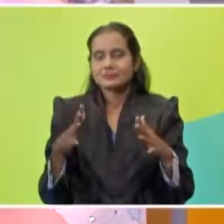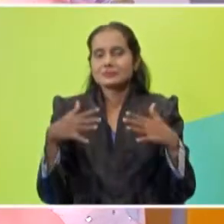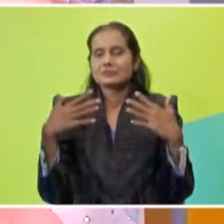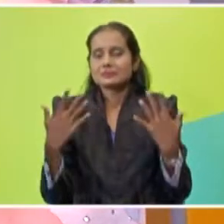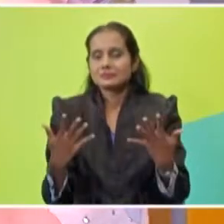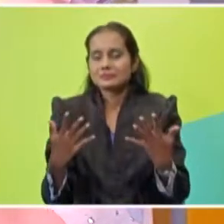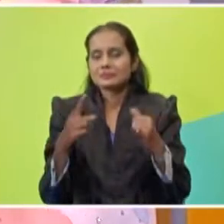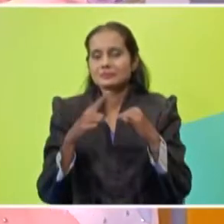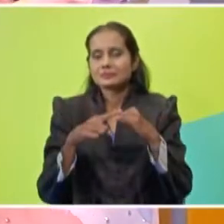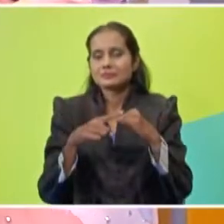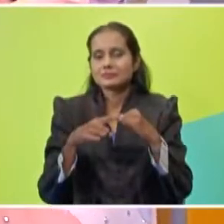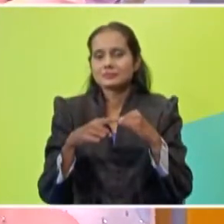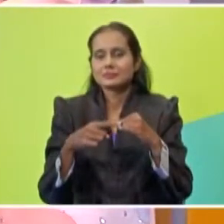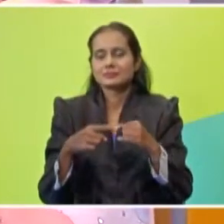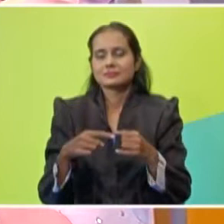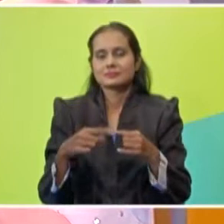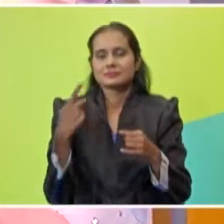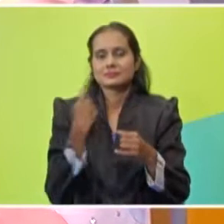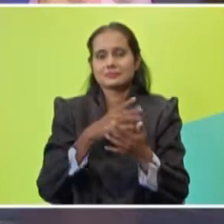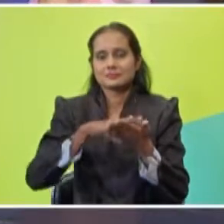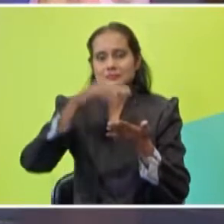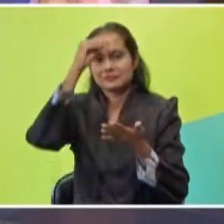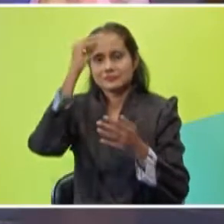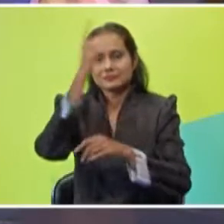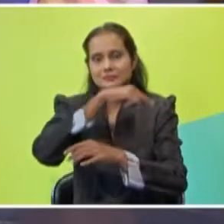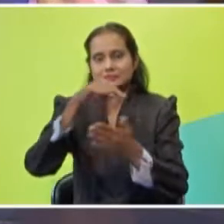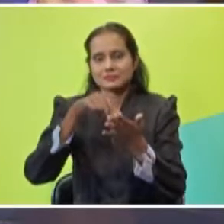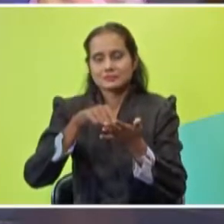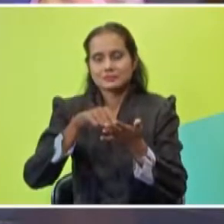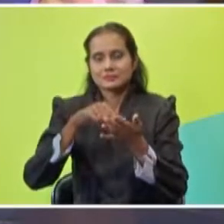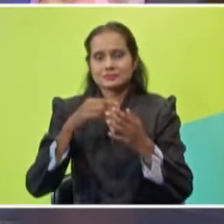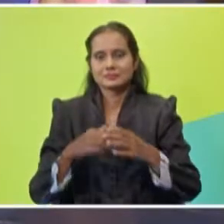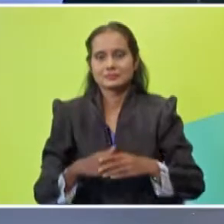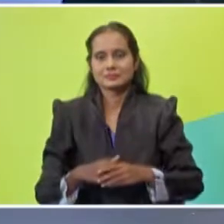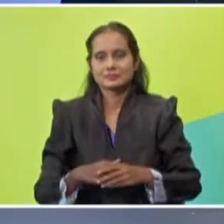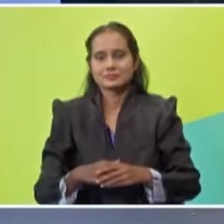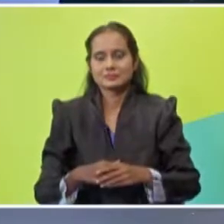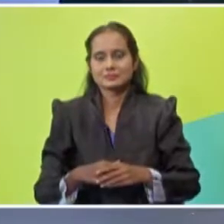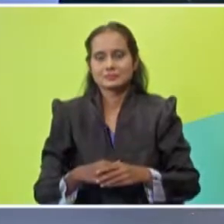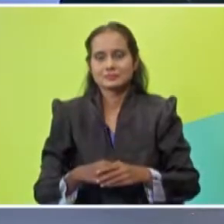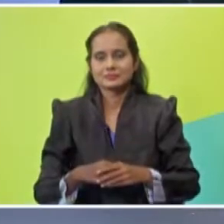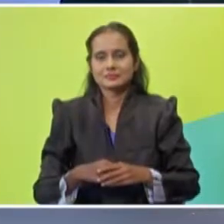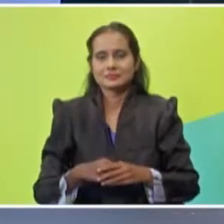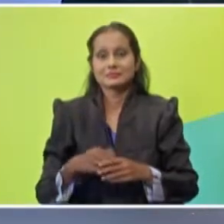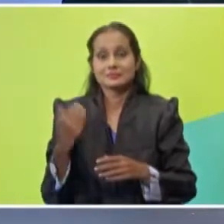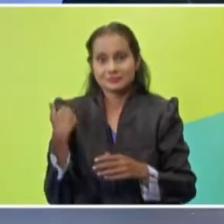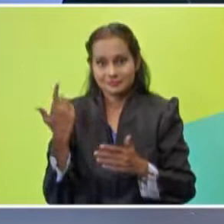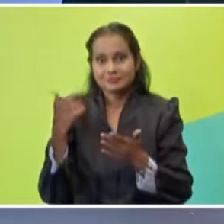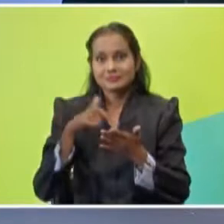kesimpulan Aku ingin kita pelajari hari ini sebelum juga bagi Kesimpulan saya sempat buat pantun kecap